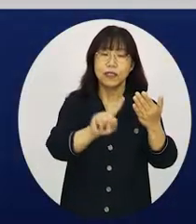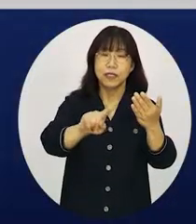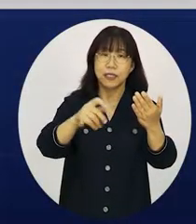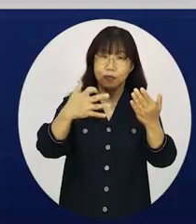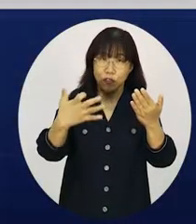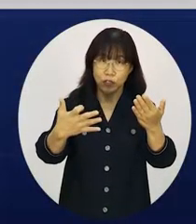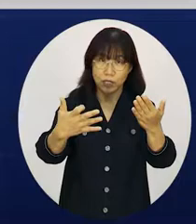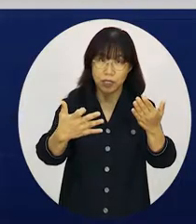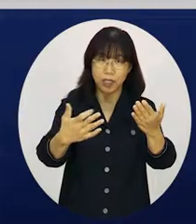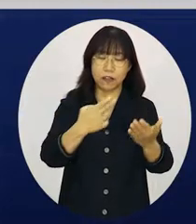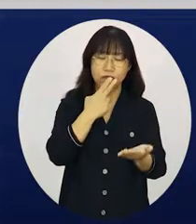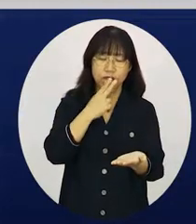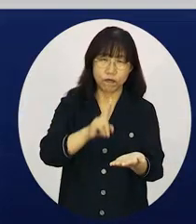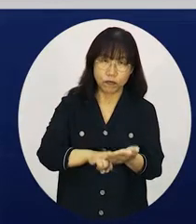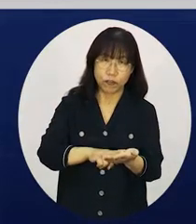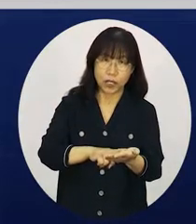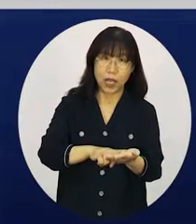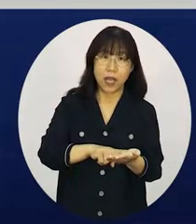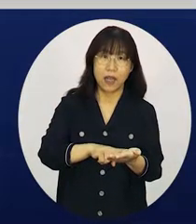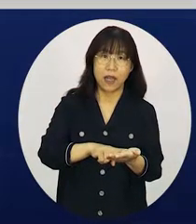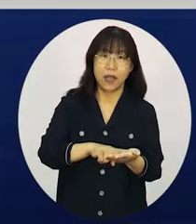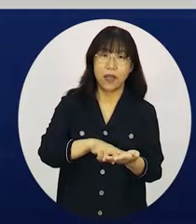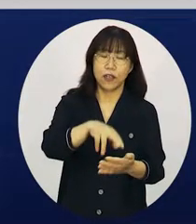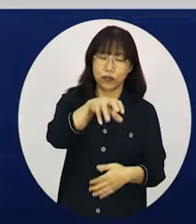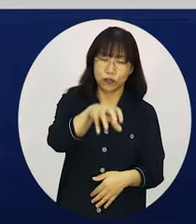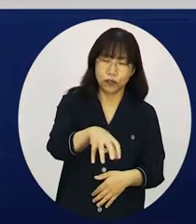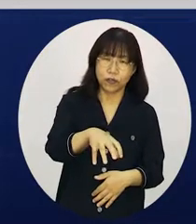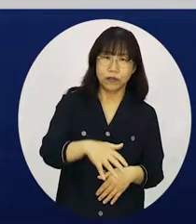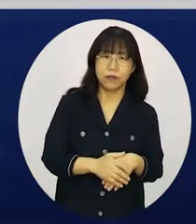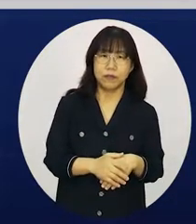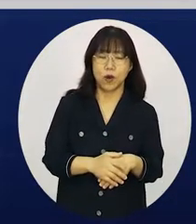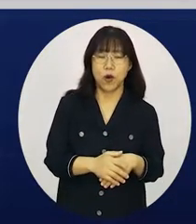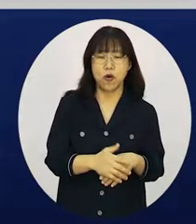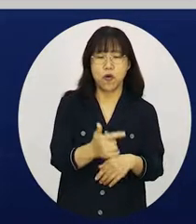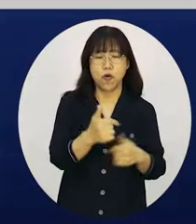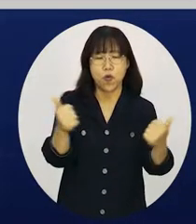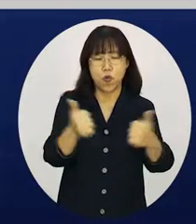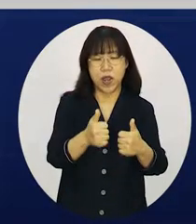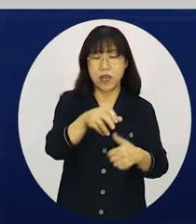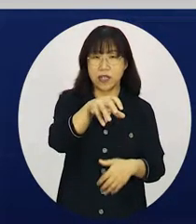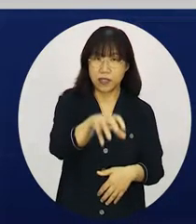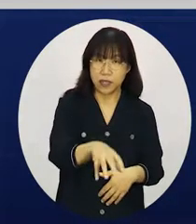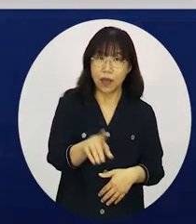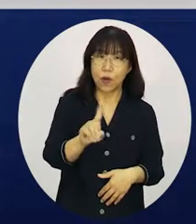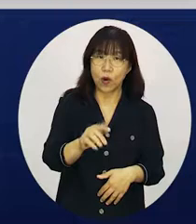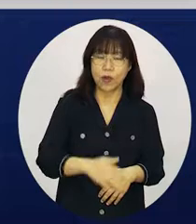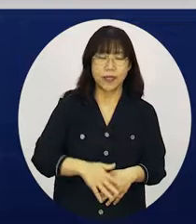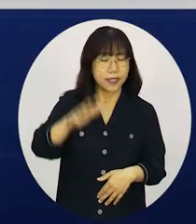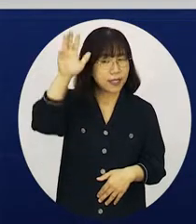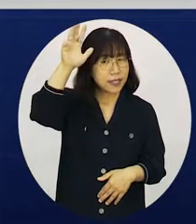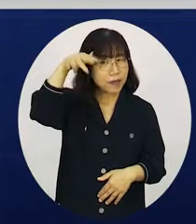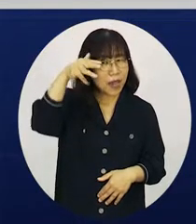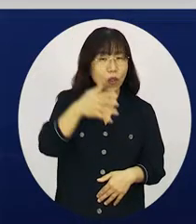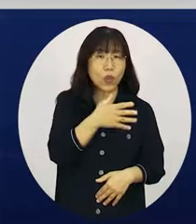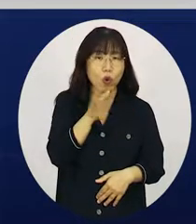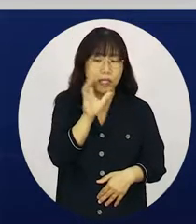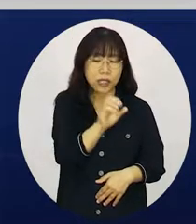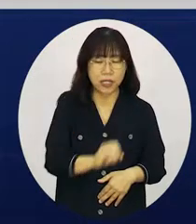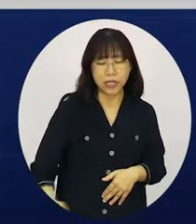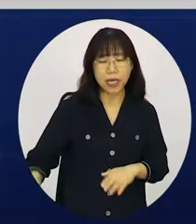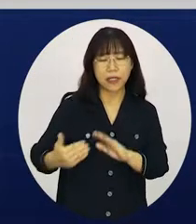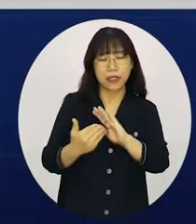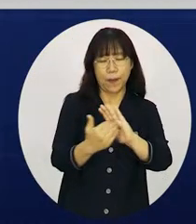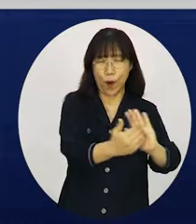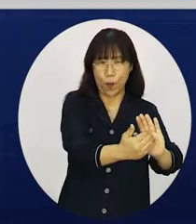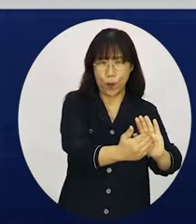지난 19일 강서우체국 대회의실에서 강서구 치매안심센터와 강서우체국이 함께하는 치매어르신